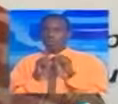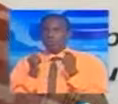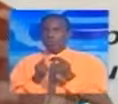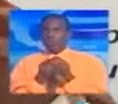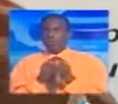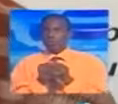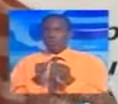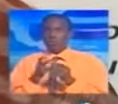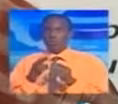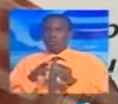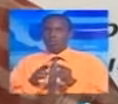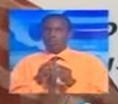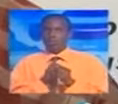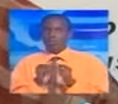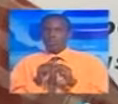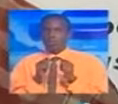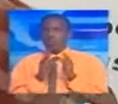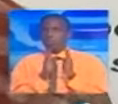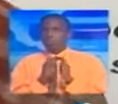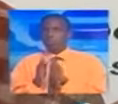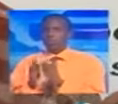prendre soin